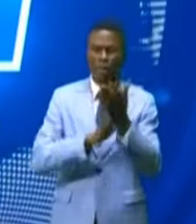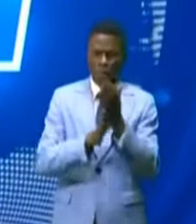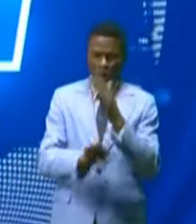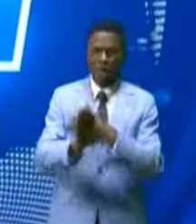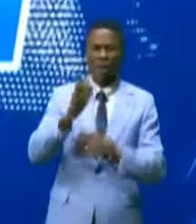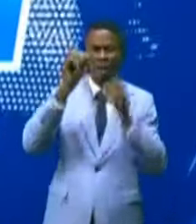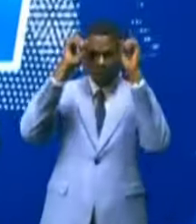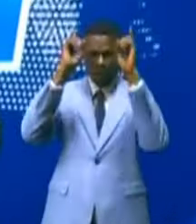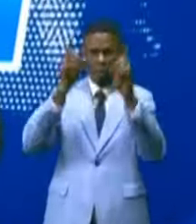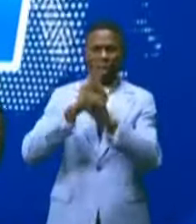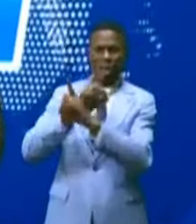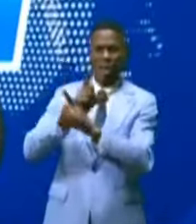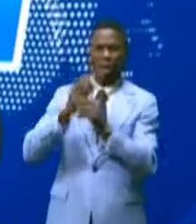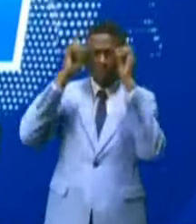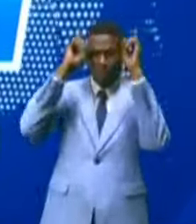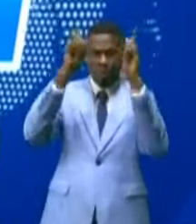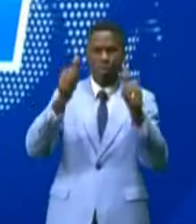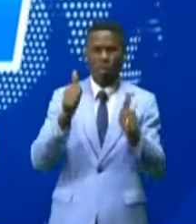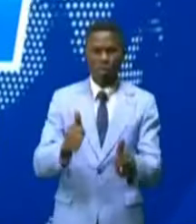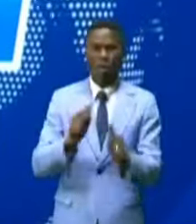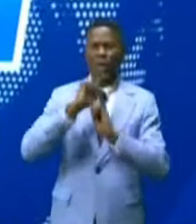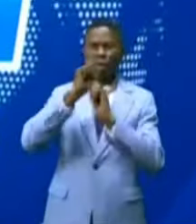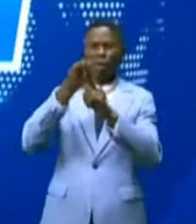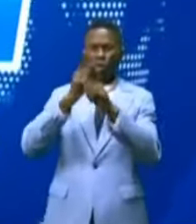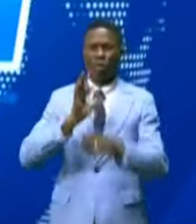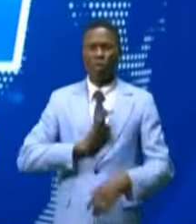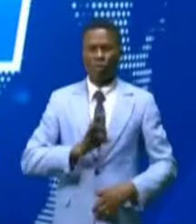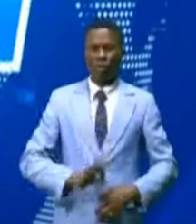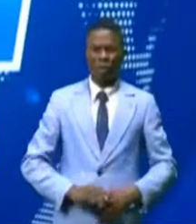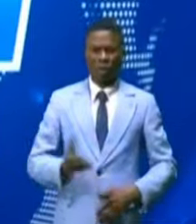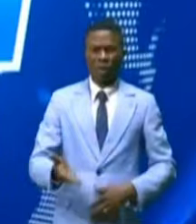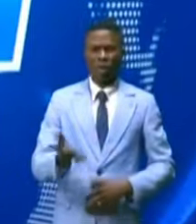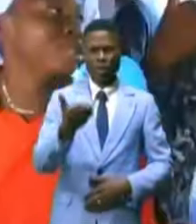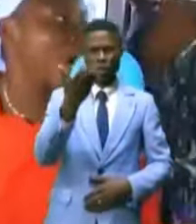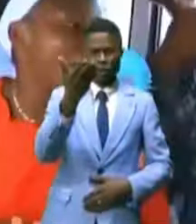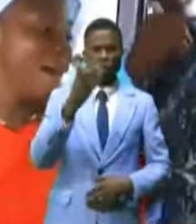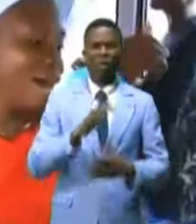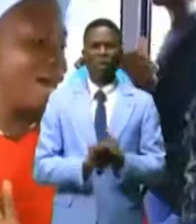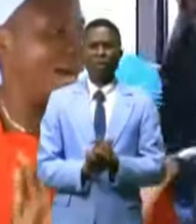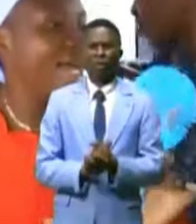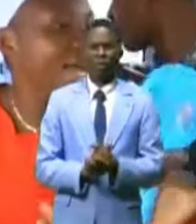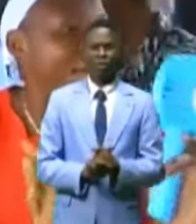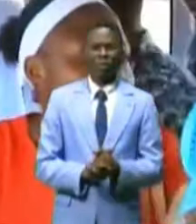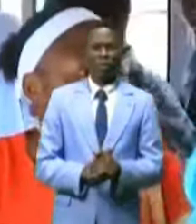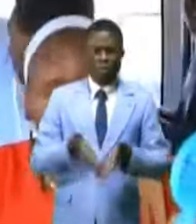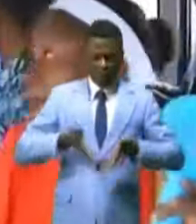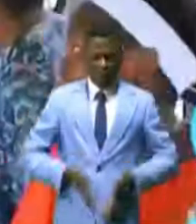en préservant ces bus, dont du chef de l'État, Ricky Zouziloya.